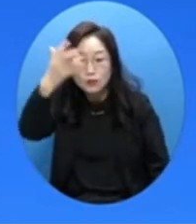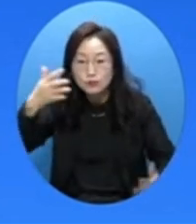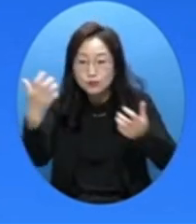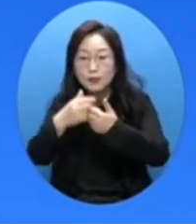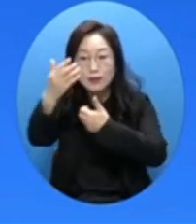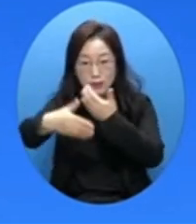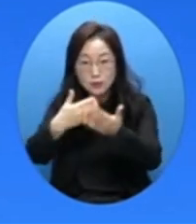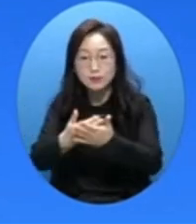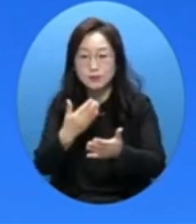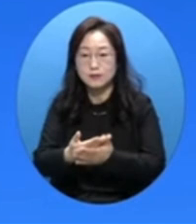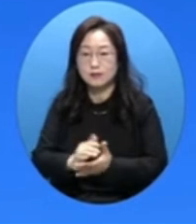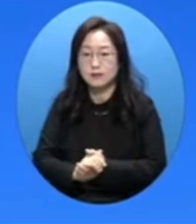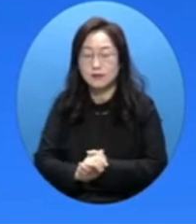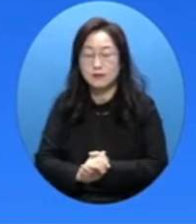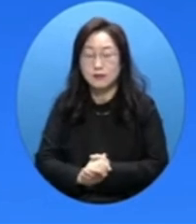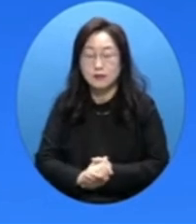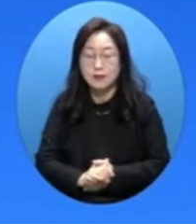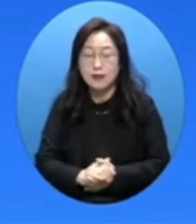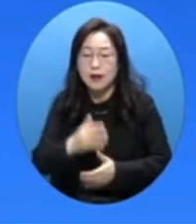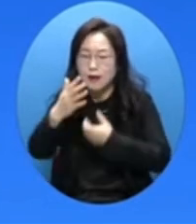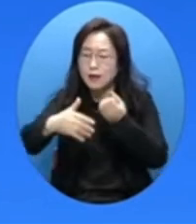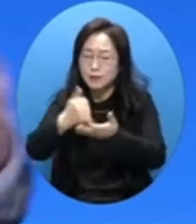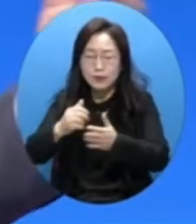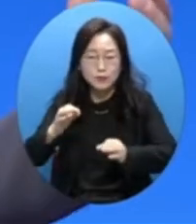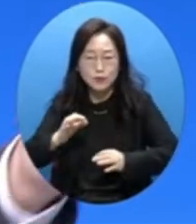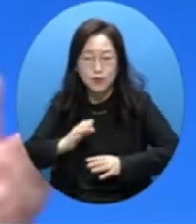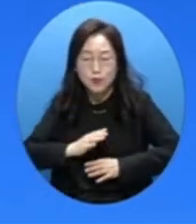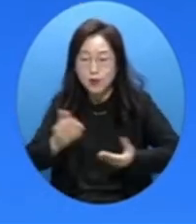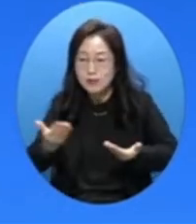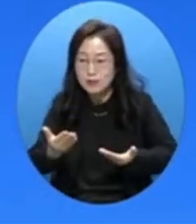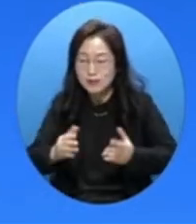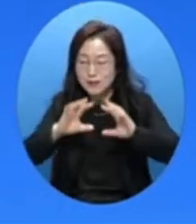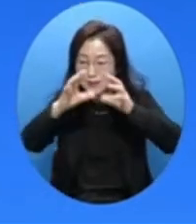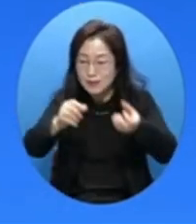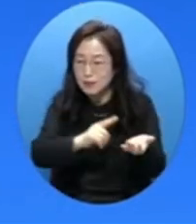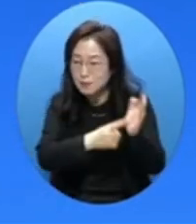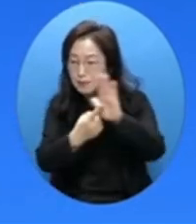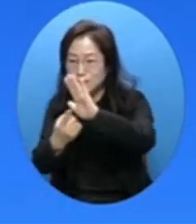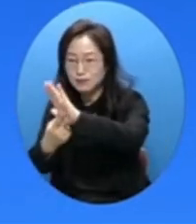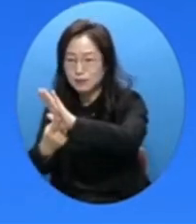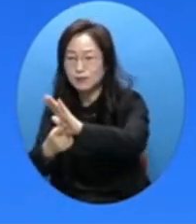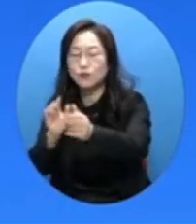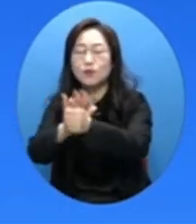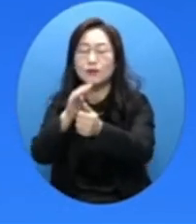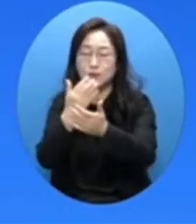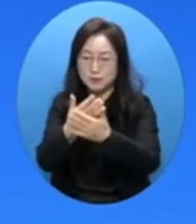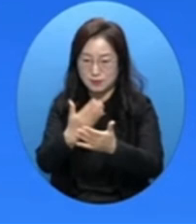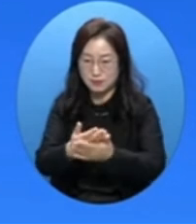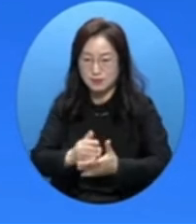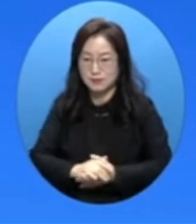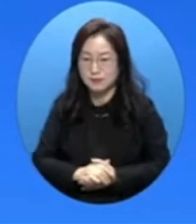하여 주옵소서. 성령 충만하여 하나님의 놀라운 역사를 온 세계에 펼쳐나가는 우리 모두가 되게 하여 주시옵소서.